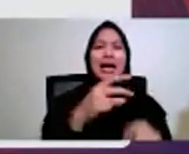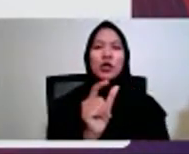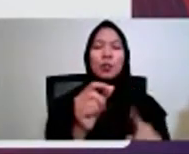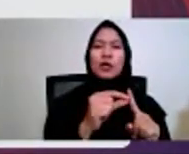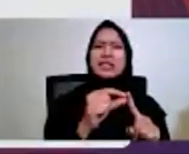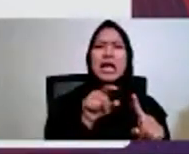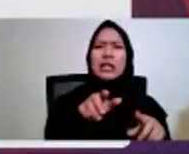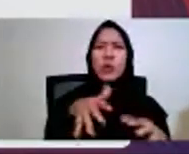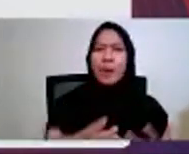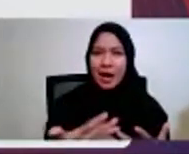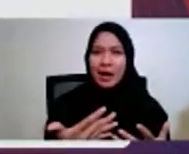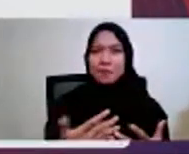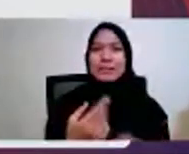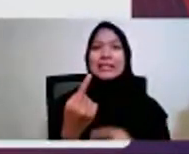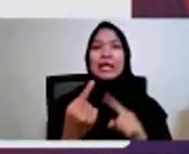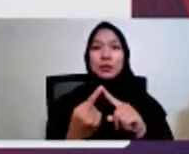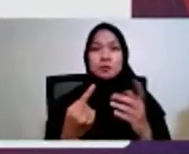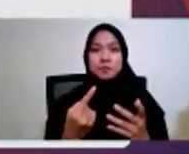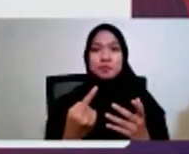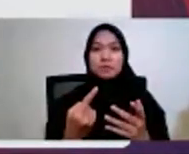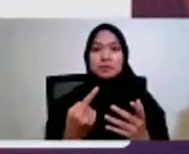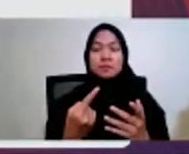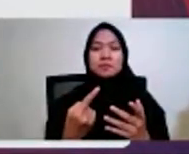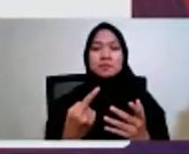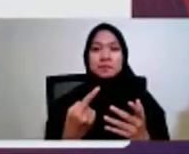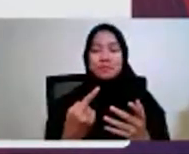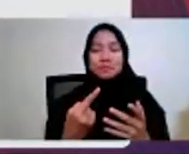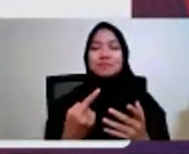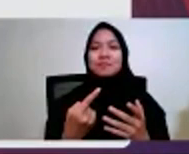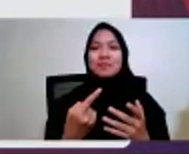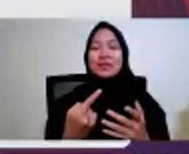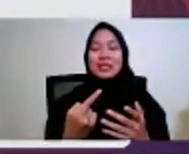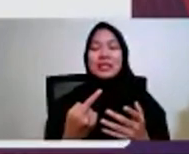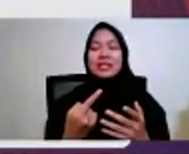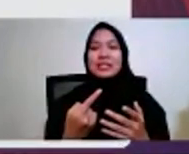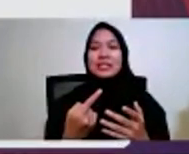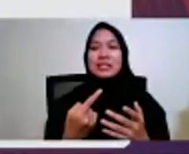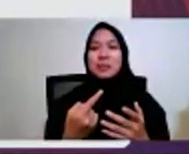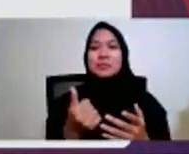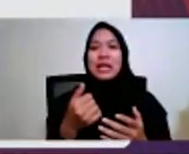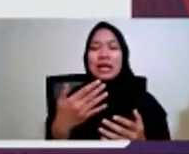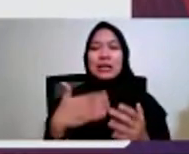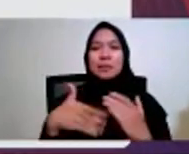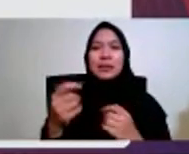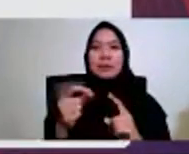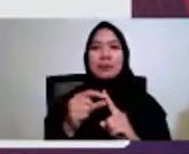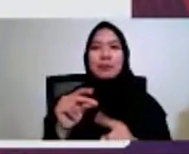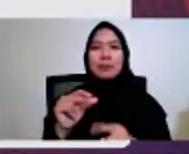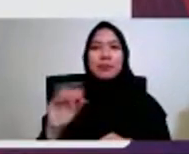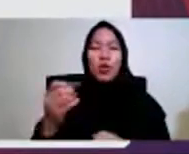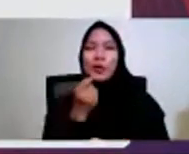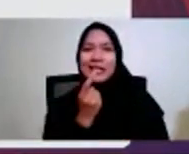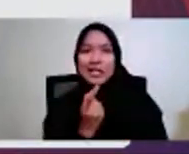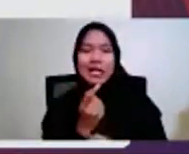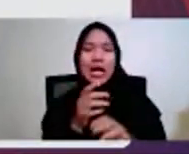berupa apa satu runtuh value itu bisa lebih Pro Green bisa